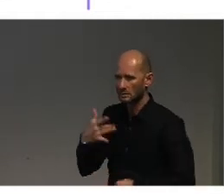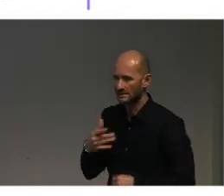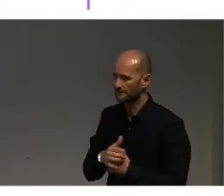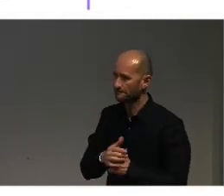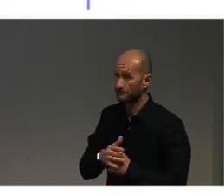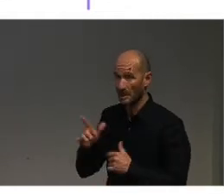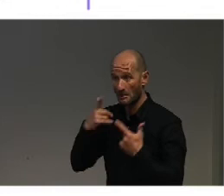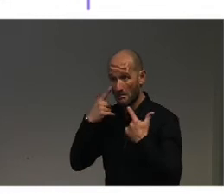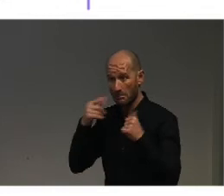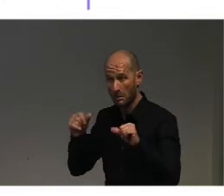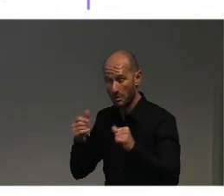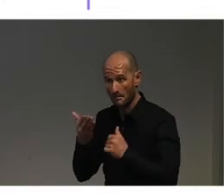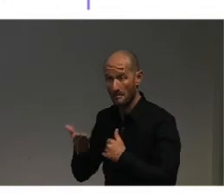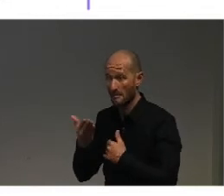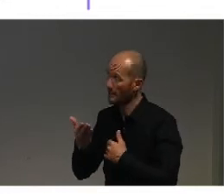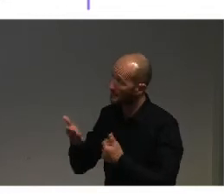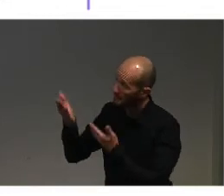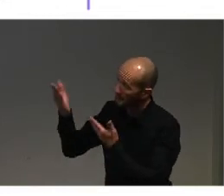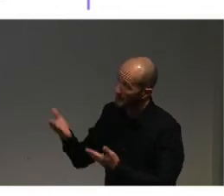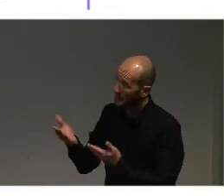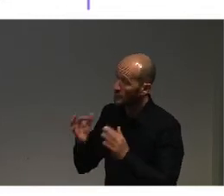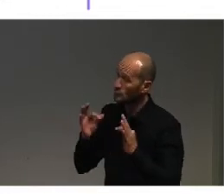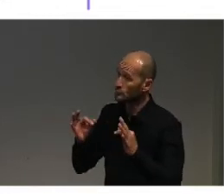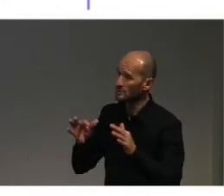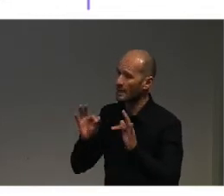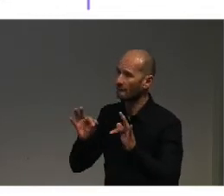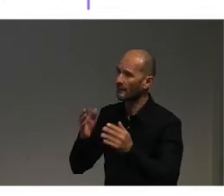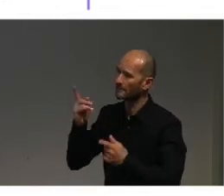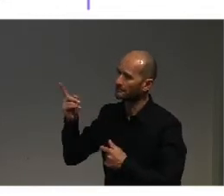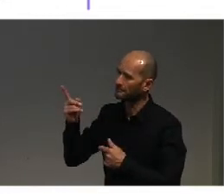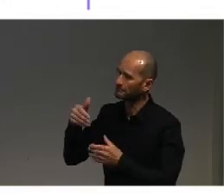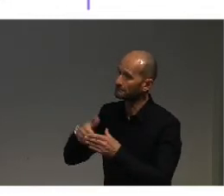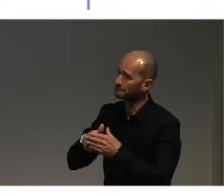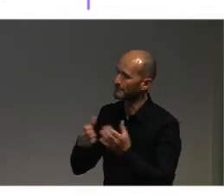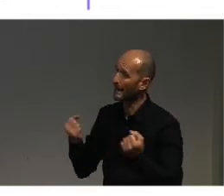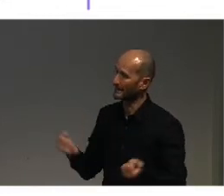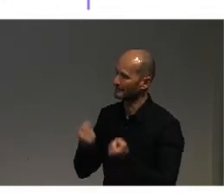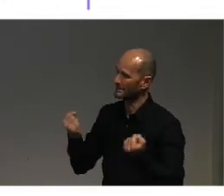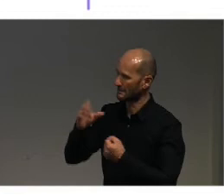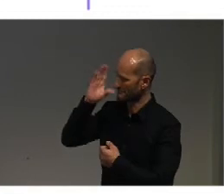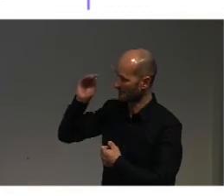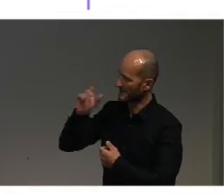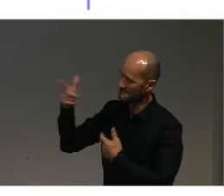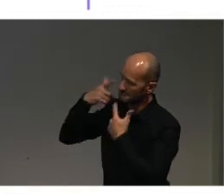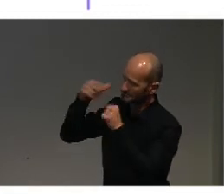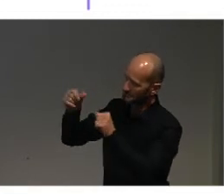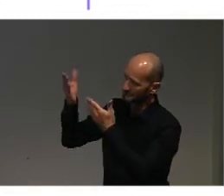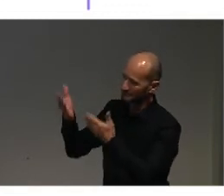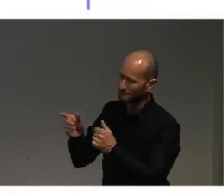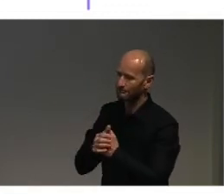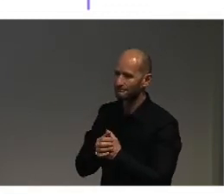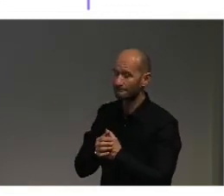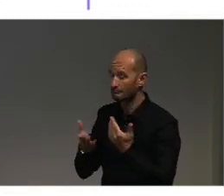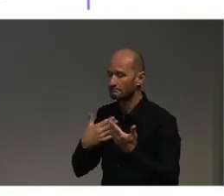là... voilà, la partie qui concerne l'activité professionnelle, qui est effectivement limitée dans notre durée de